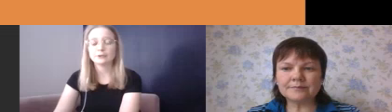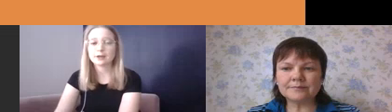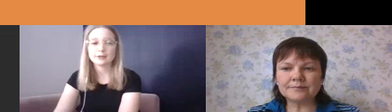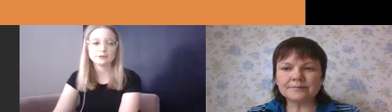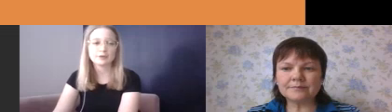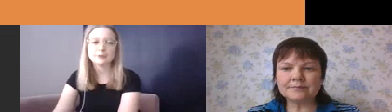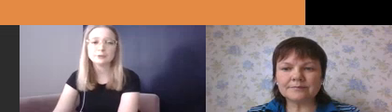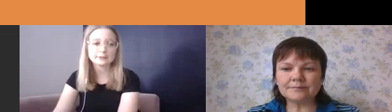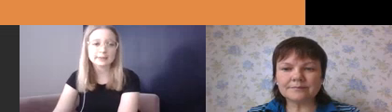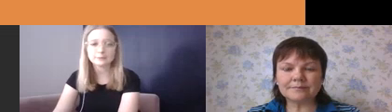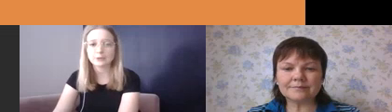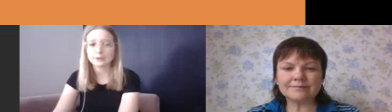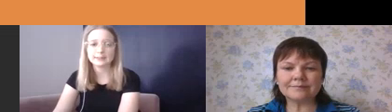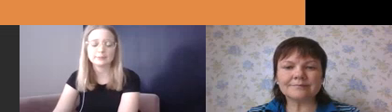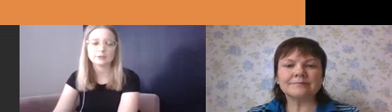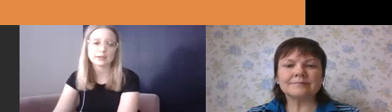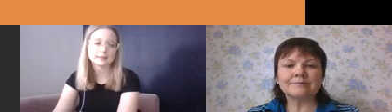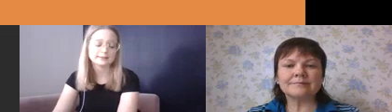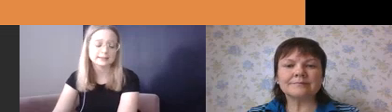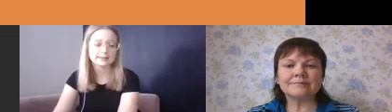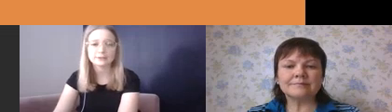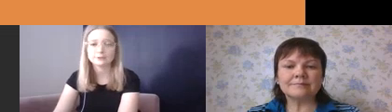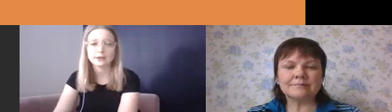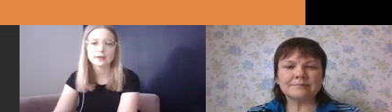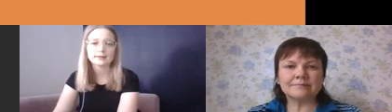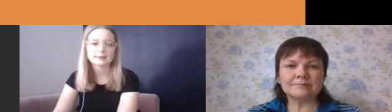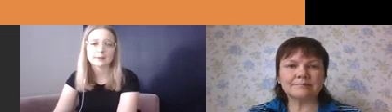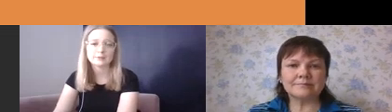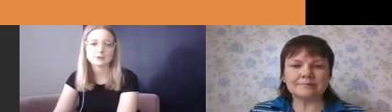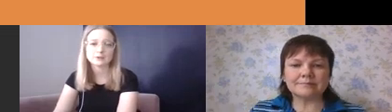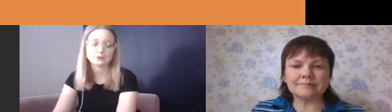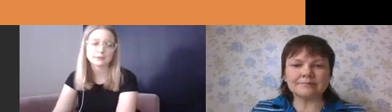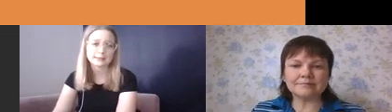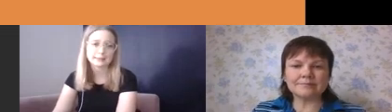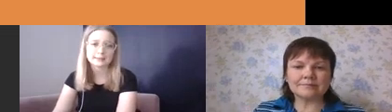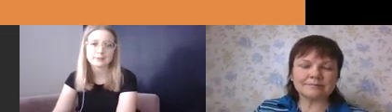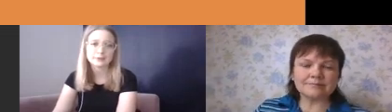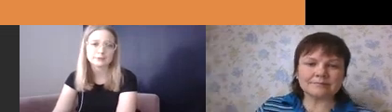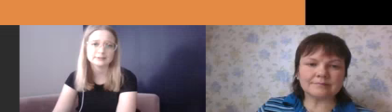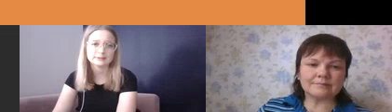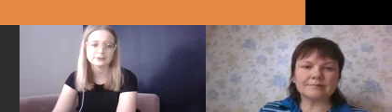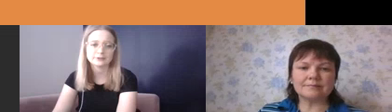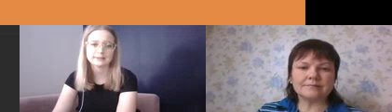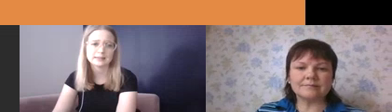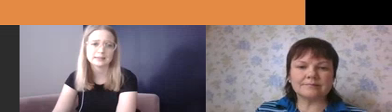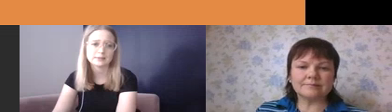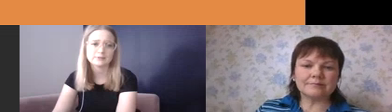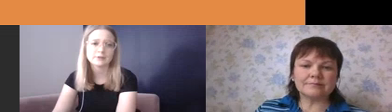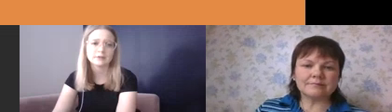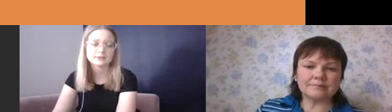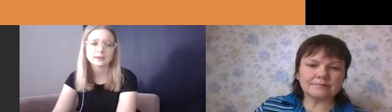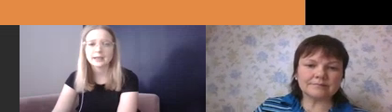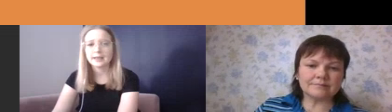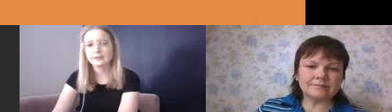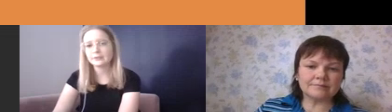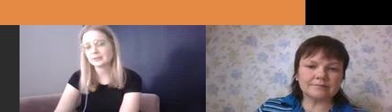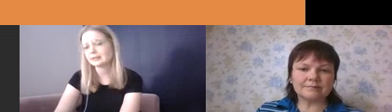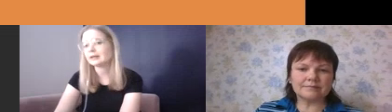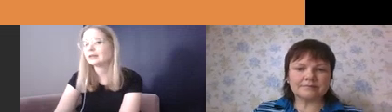neid tööportaale tuleb juurde, on praktikaportaalid tekinud ka, et mis on just tudengitele mõelud, et üks talent